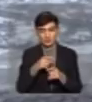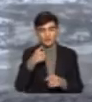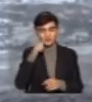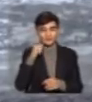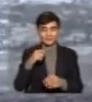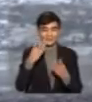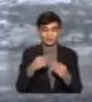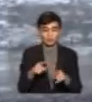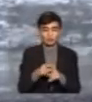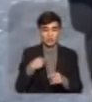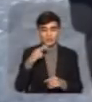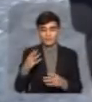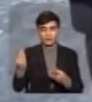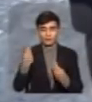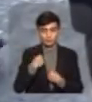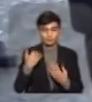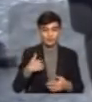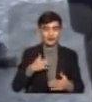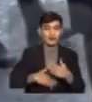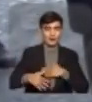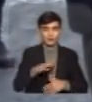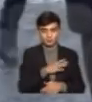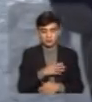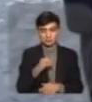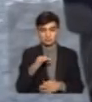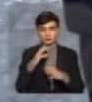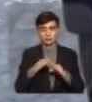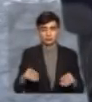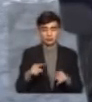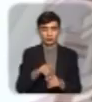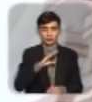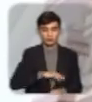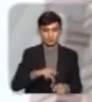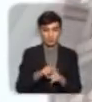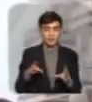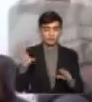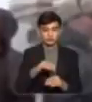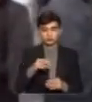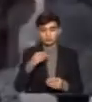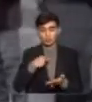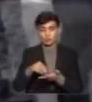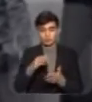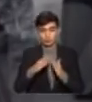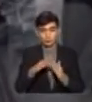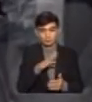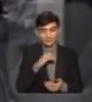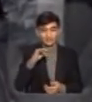деп, бөркін көкке атып кейін қуанышы су сепкендей басылған жұрт. Өйткені барлық жағдай жасалған деп сатып алған үйлерінде не жарық, не көгілдір отын